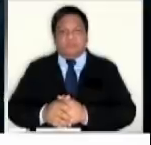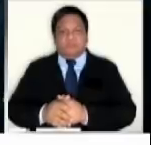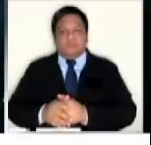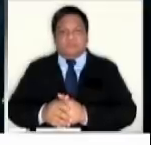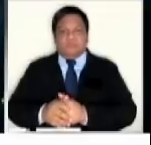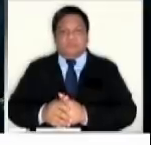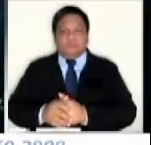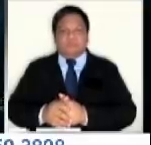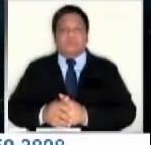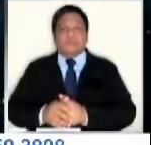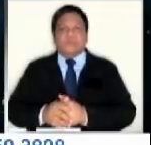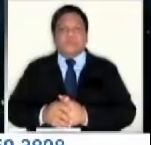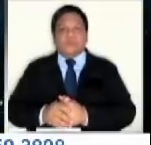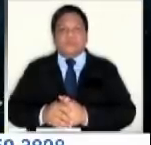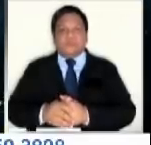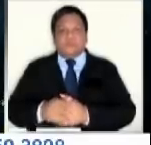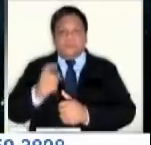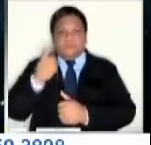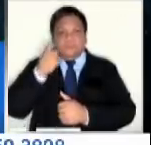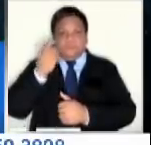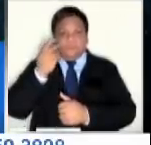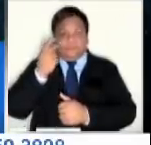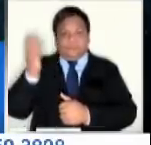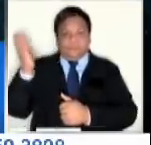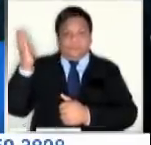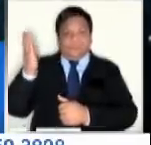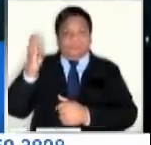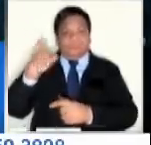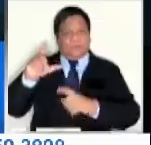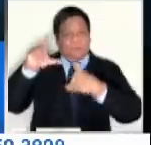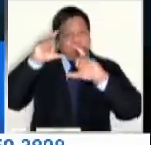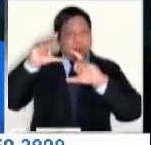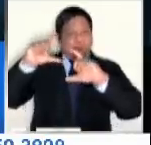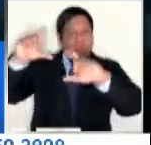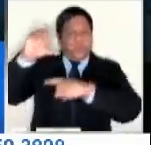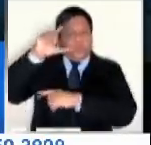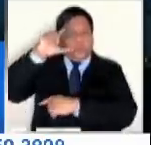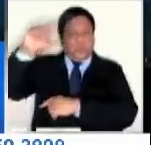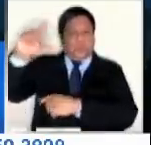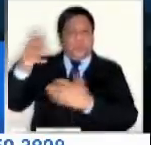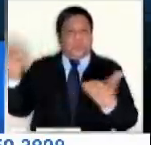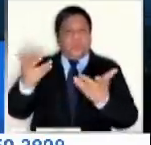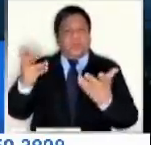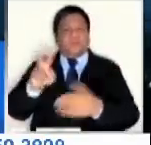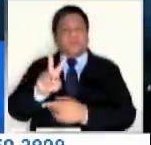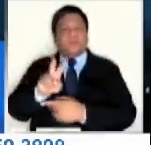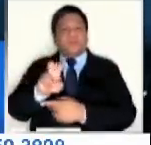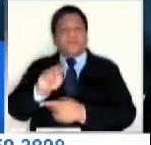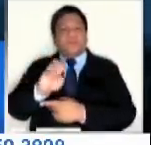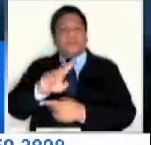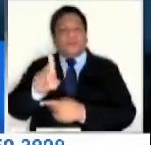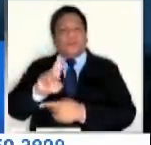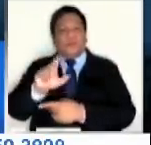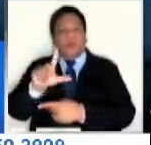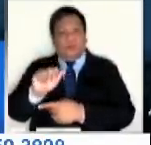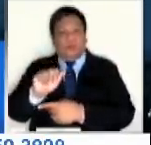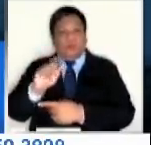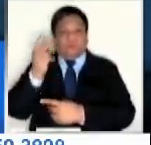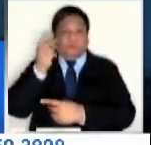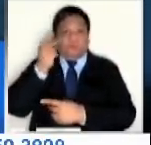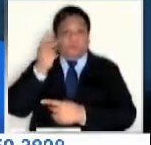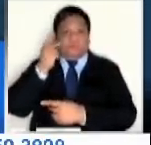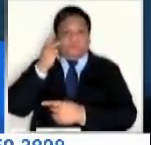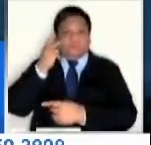Igan, yan po ang kuha sa Supermoon sa Caracas, Venezuela. Kitang-kita ito sa ibabaw ng Petare